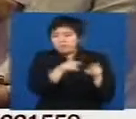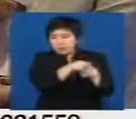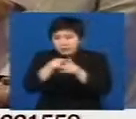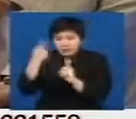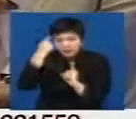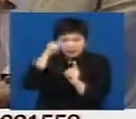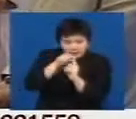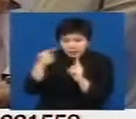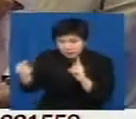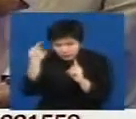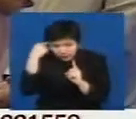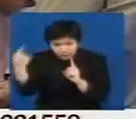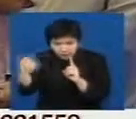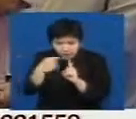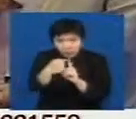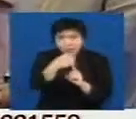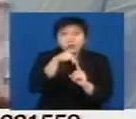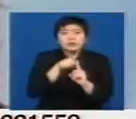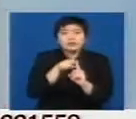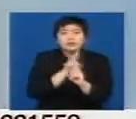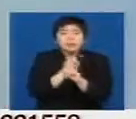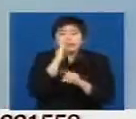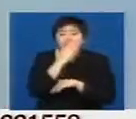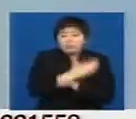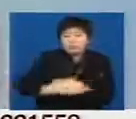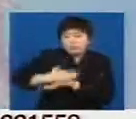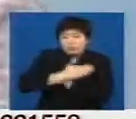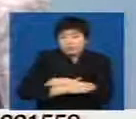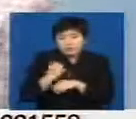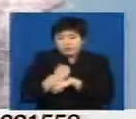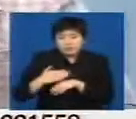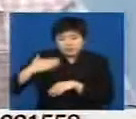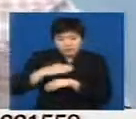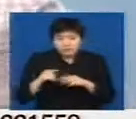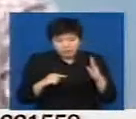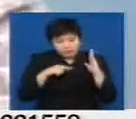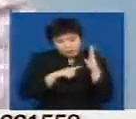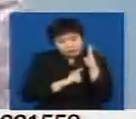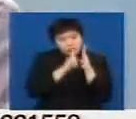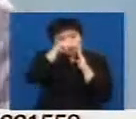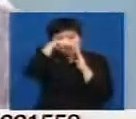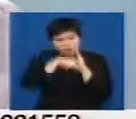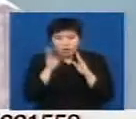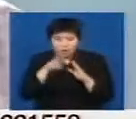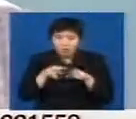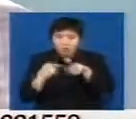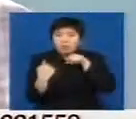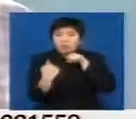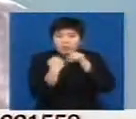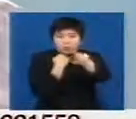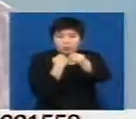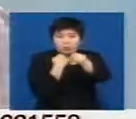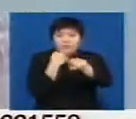เส้นทางนั้นเนี่ยรางรถไฟเส้นนั้นเนี่ยก็จะมาทางนี้ก็จะมาก ล ายเป็นรางคู่แล้วก็ ตรงนี้ใช่ไหม